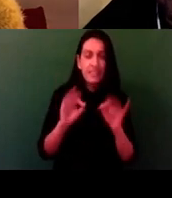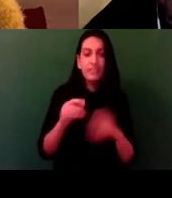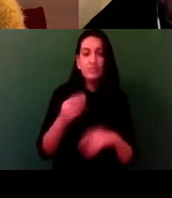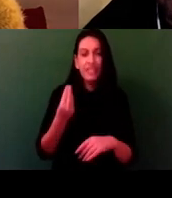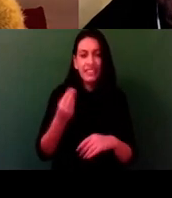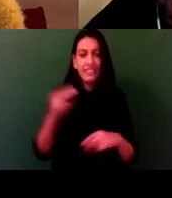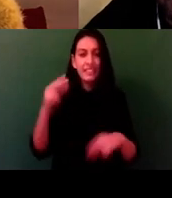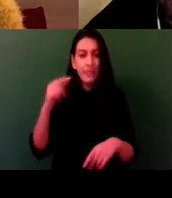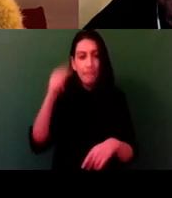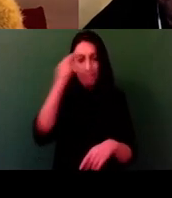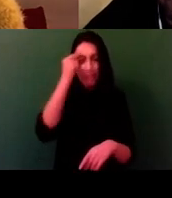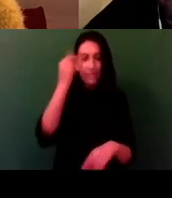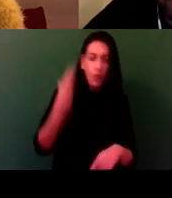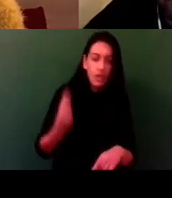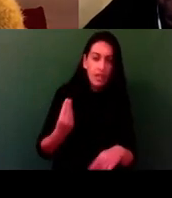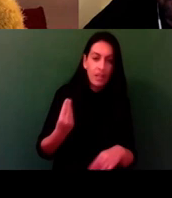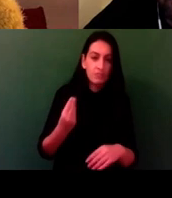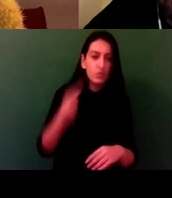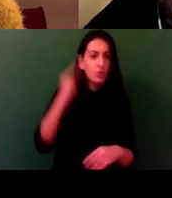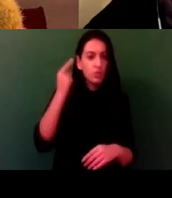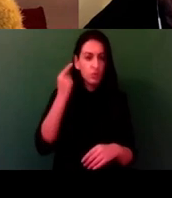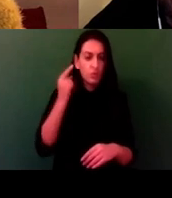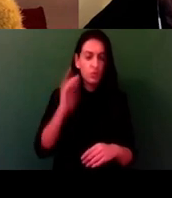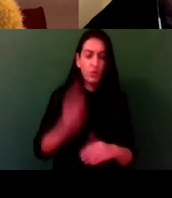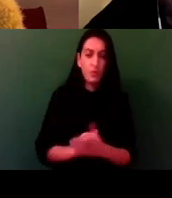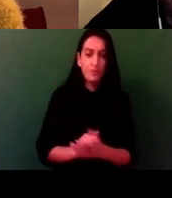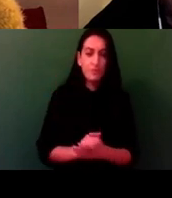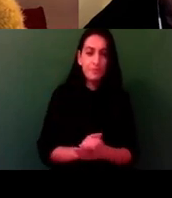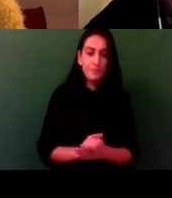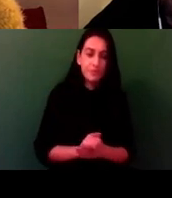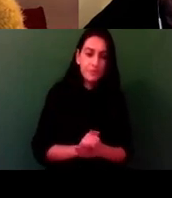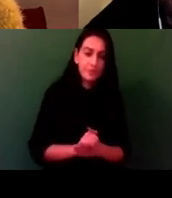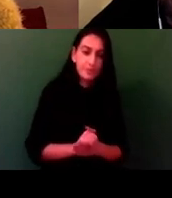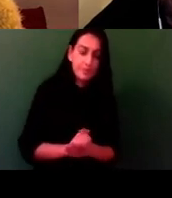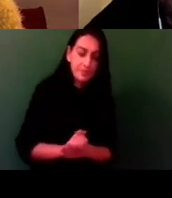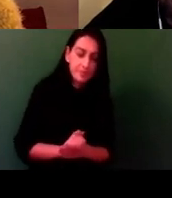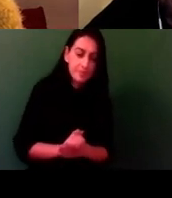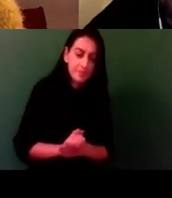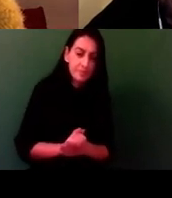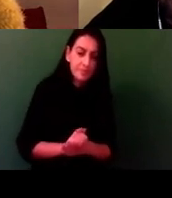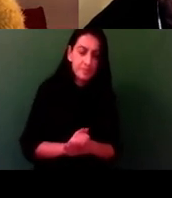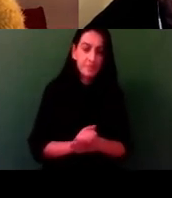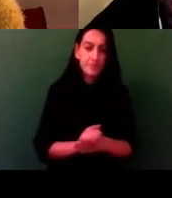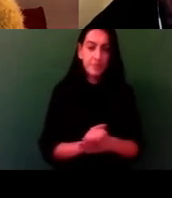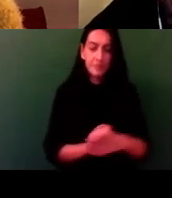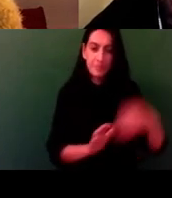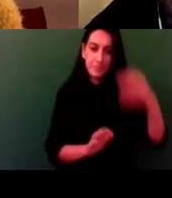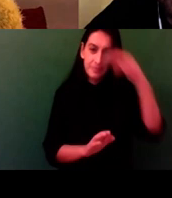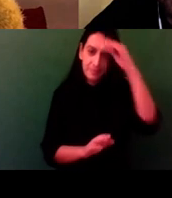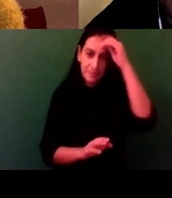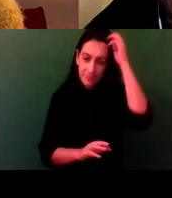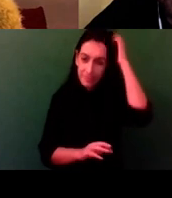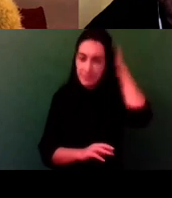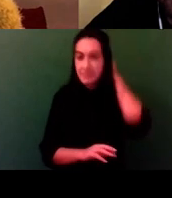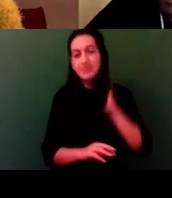belki alanda mimarların iktidarıyla da paralel. Tabii ki mimarlar derken böyle bir genelleme yapmak istemiyorum ama